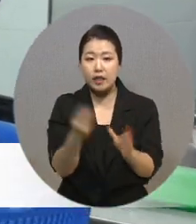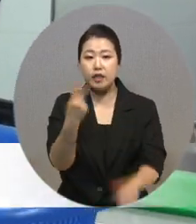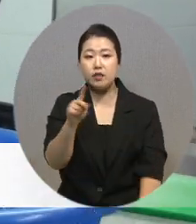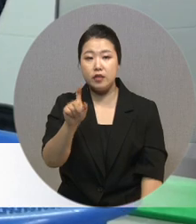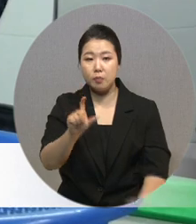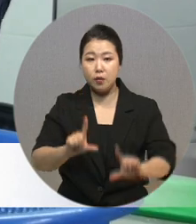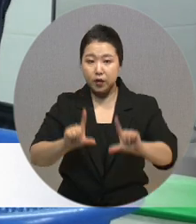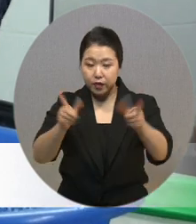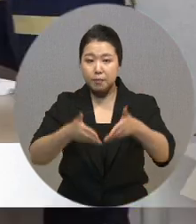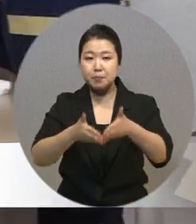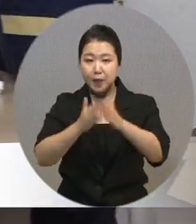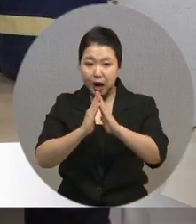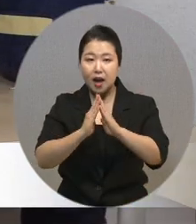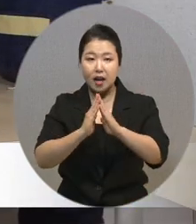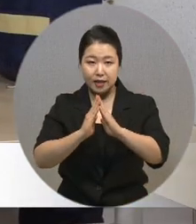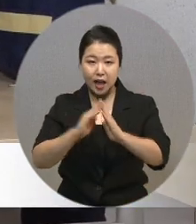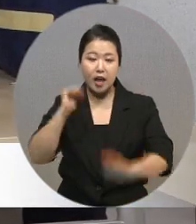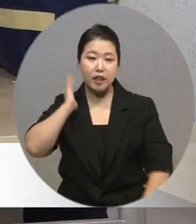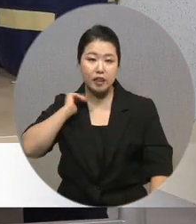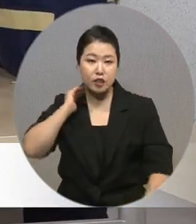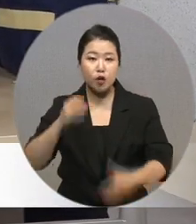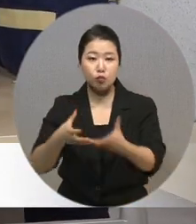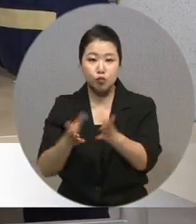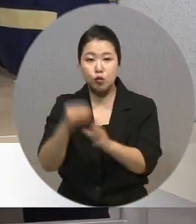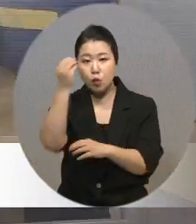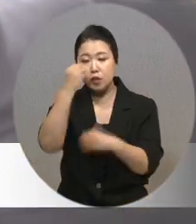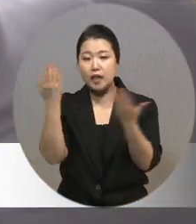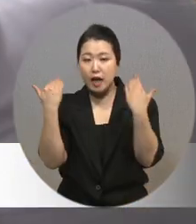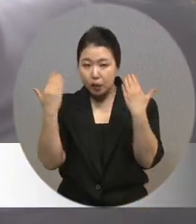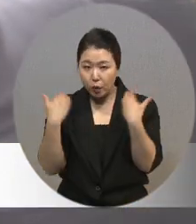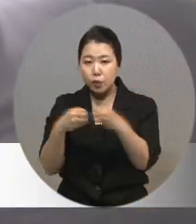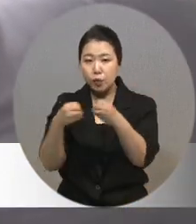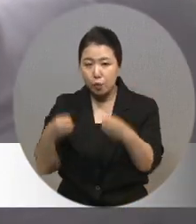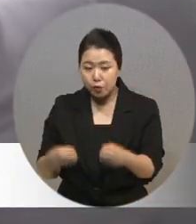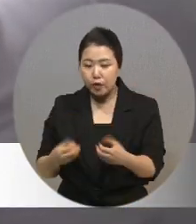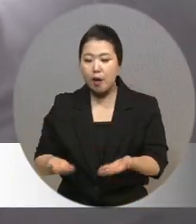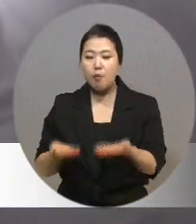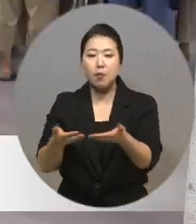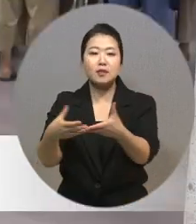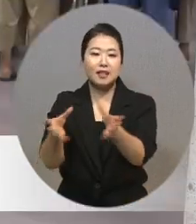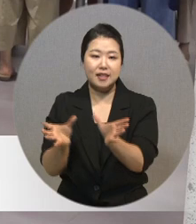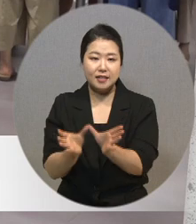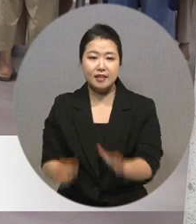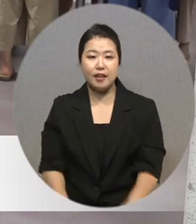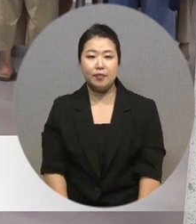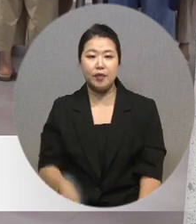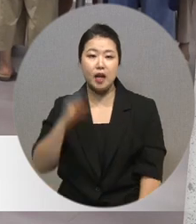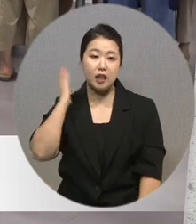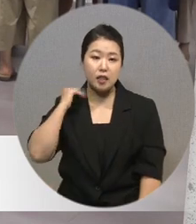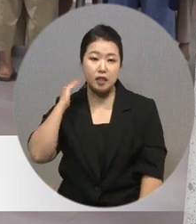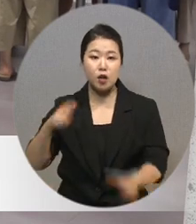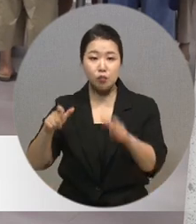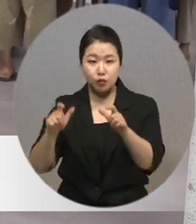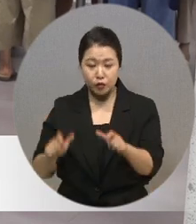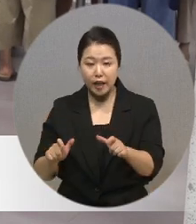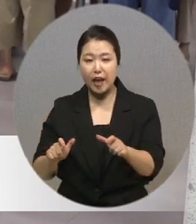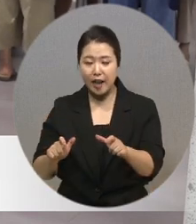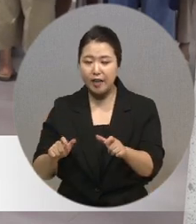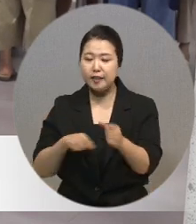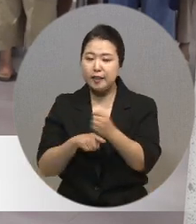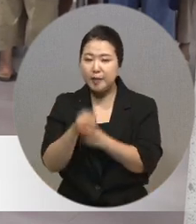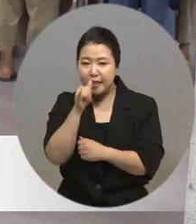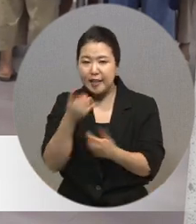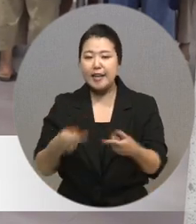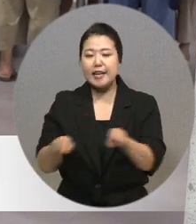2015년 발족한 의정부 고등학교 동문들의 봉사 단체입니다 의정부의 뜻 있는 일을 하고자